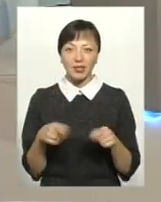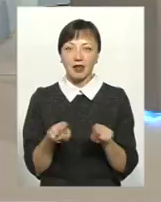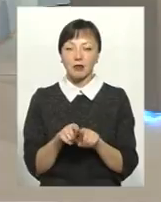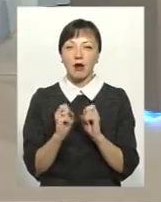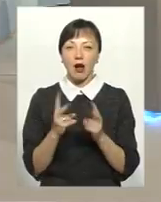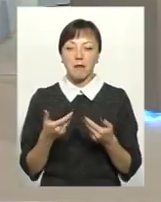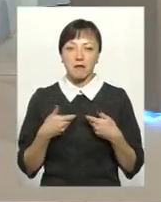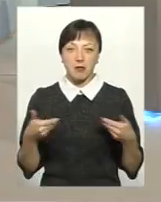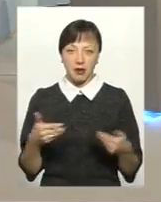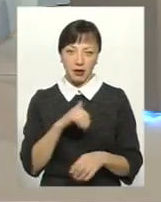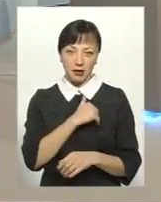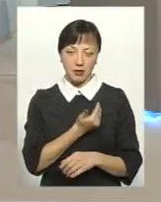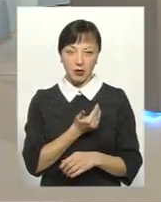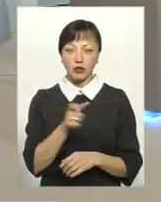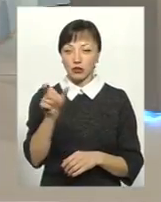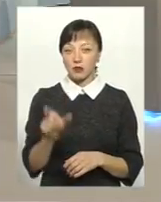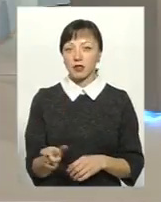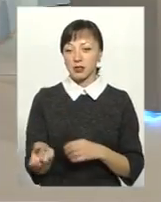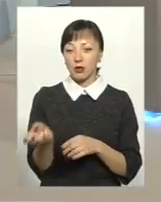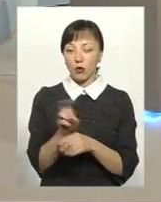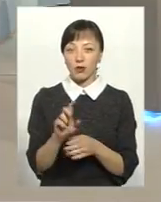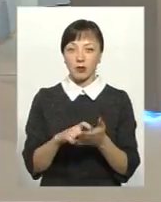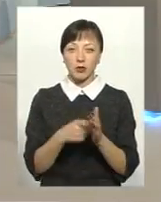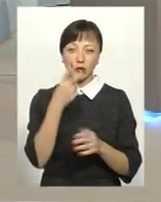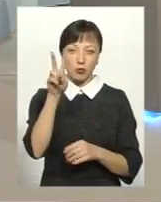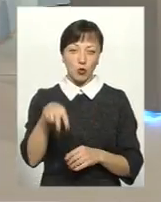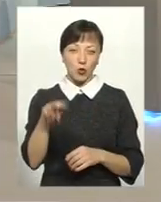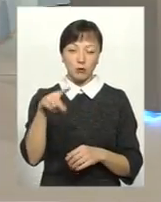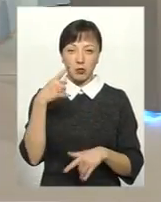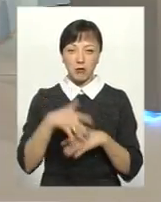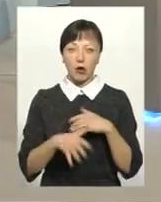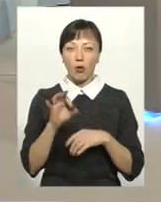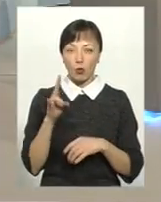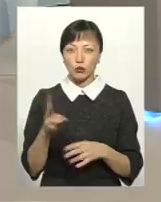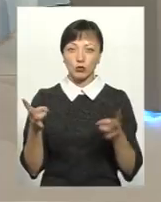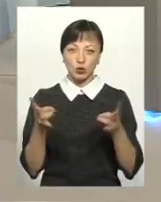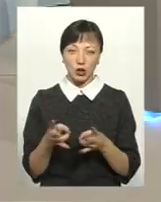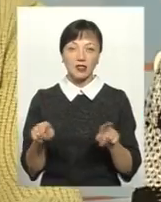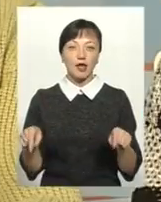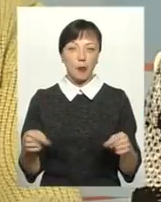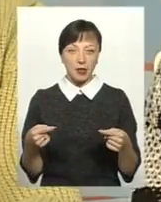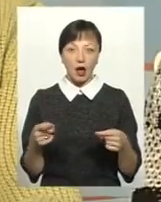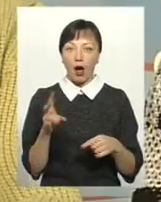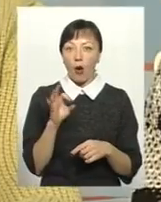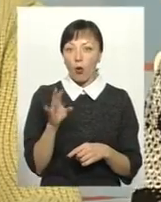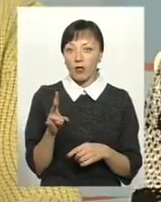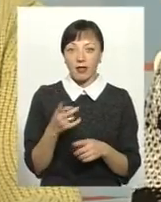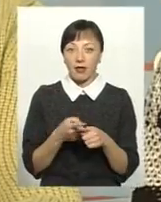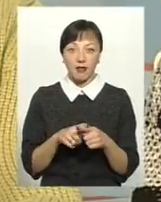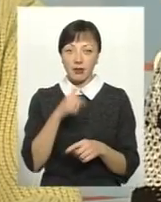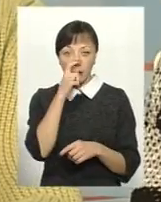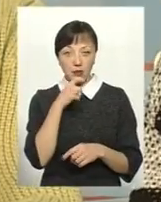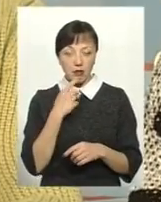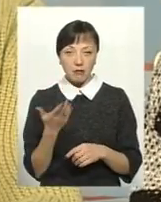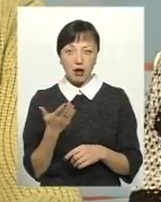какого хотим мы. То есть вот человек заходит в кабинет, ты смотришь на него, и ты понимаешь, он нуждается в реабилитации, а он этого не понимает.